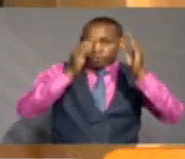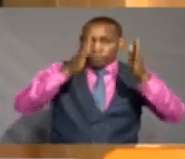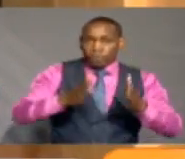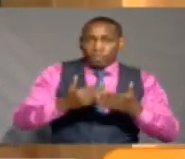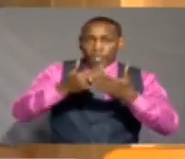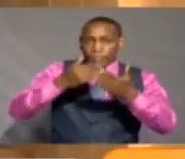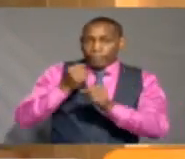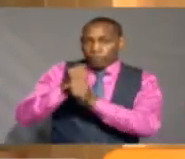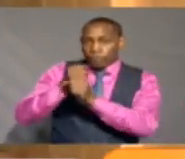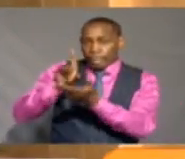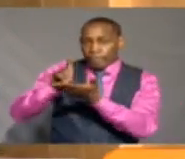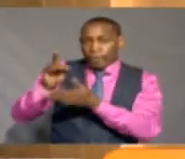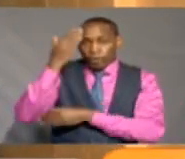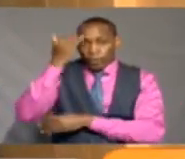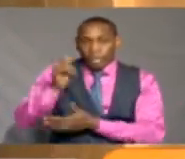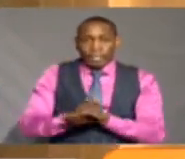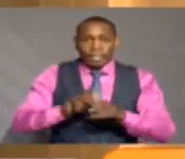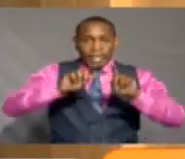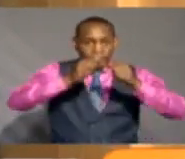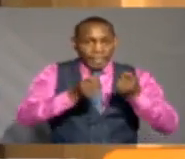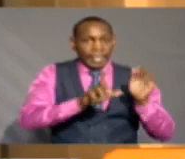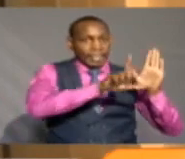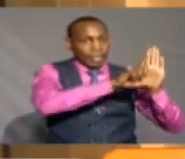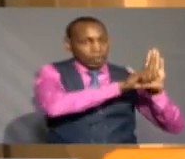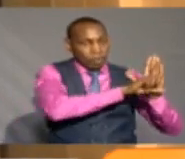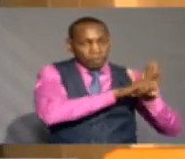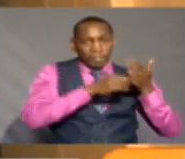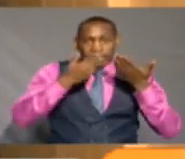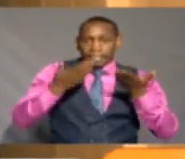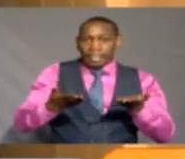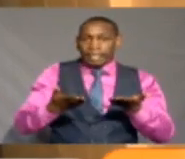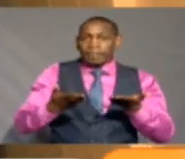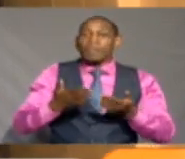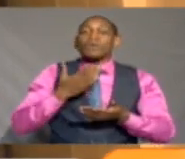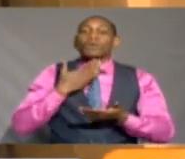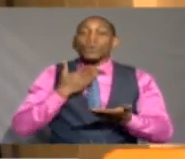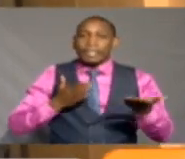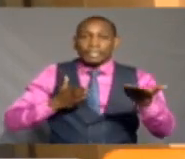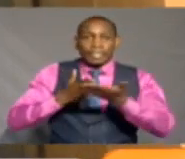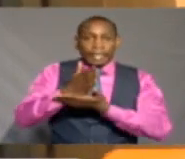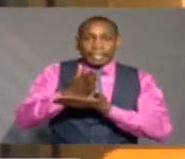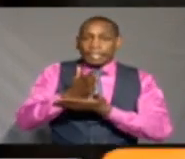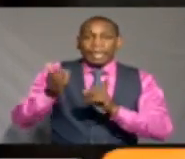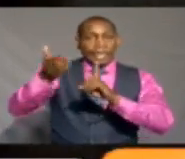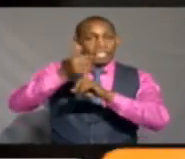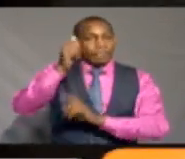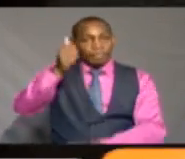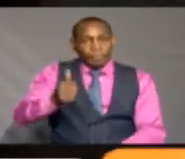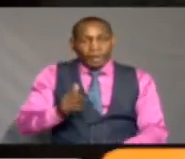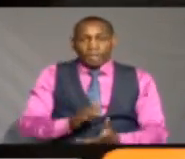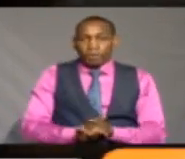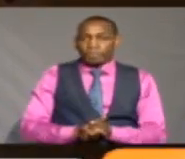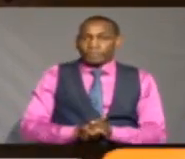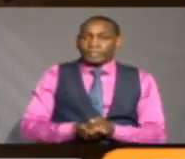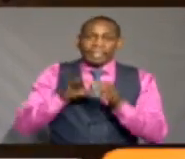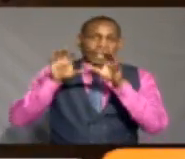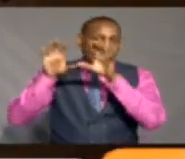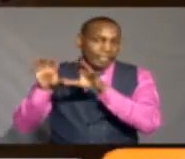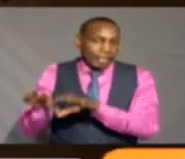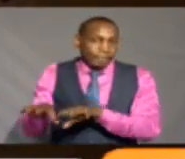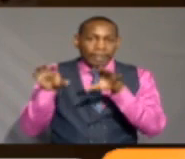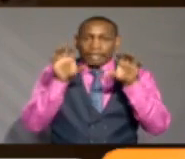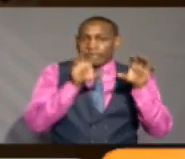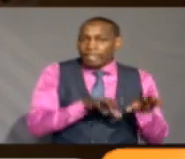kabla ya kufutwa kazi kwa madai ya kuvunja sheria, amekuwa akiitafuta haki asiipate. Nikahangaishwa sana kutoka